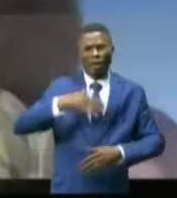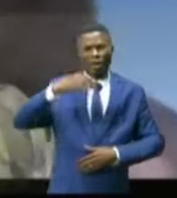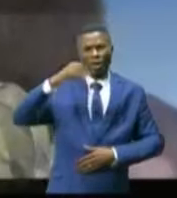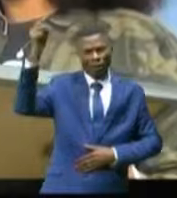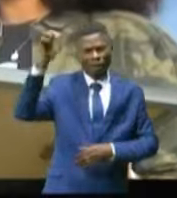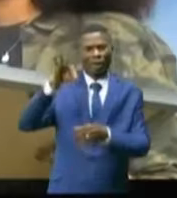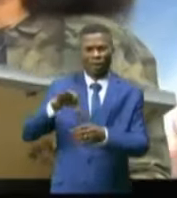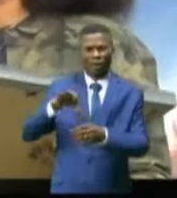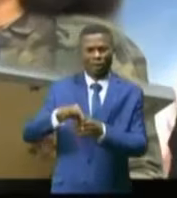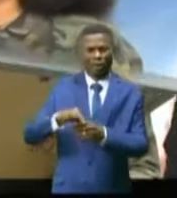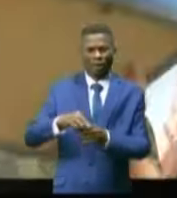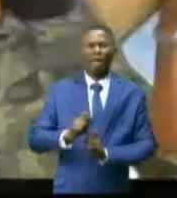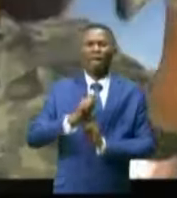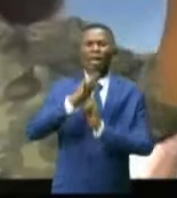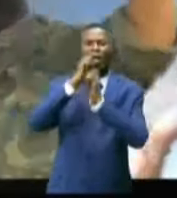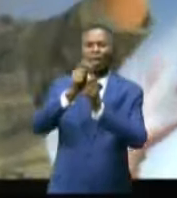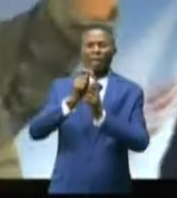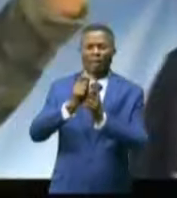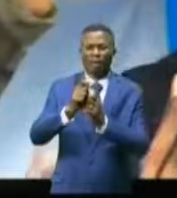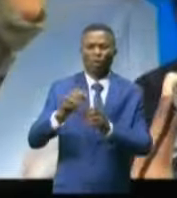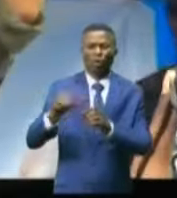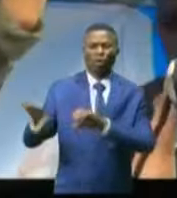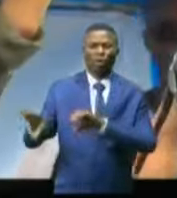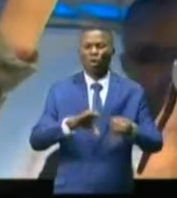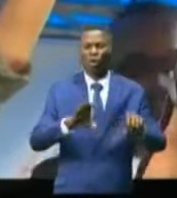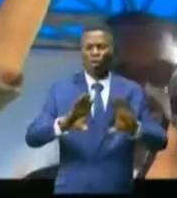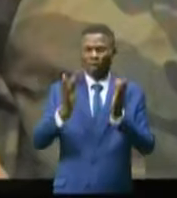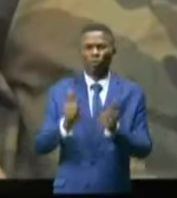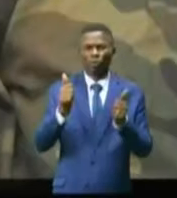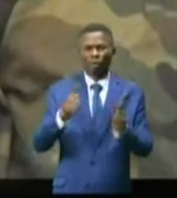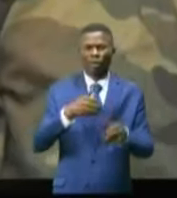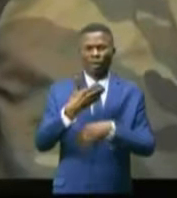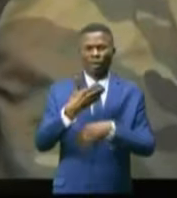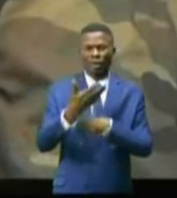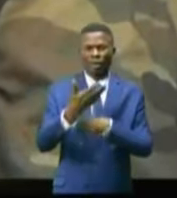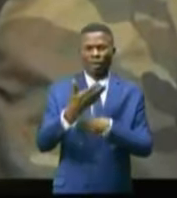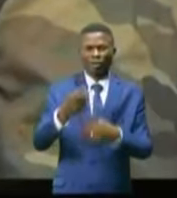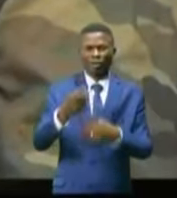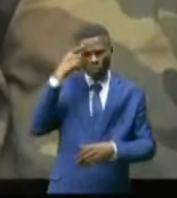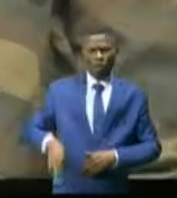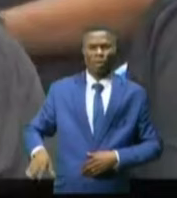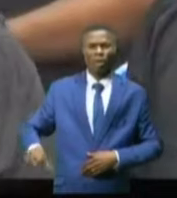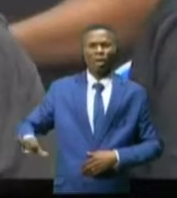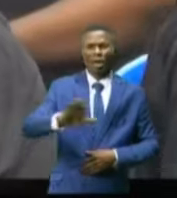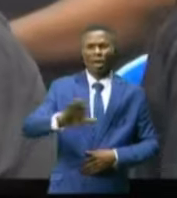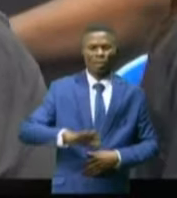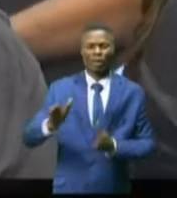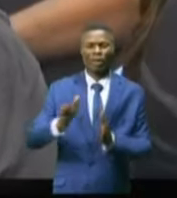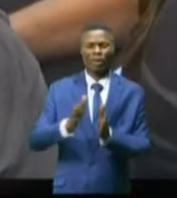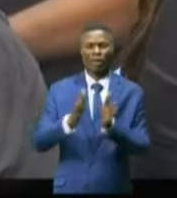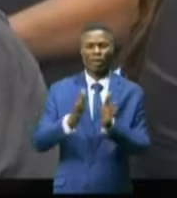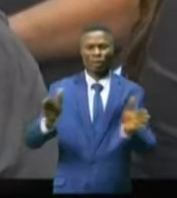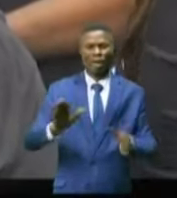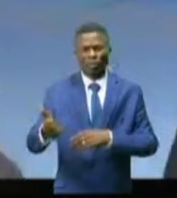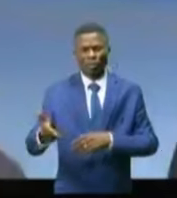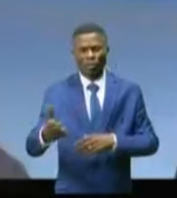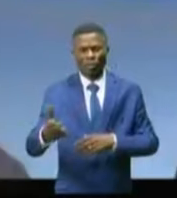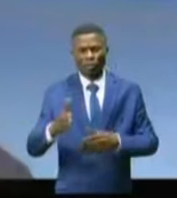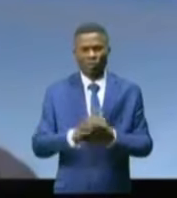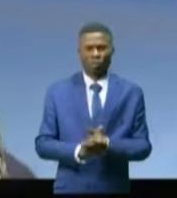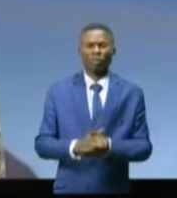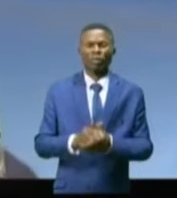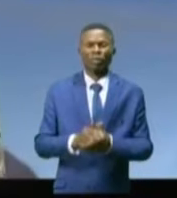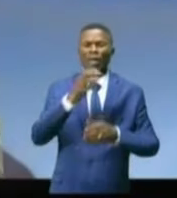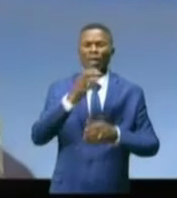électorale et un trophée de mérite pour toutes ces actions positives en faveur de la République. Ensuite, l'hôte du